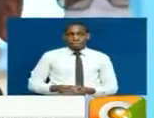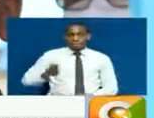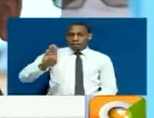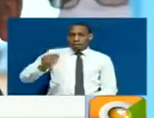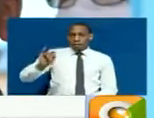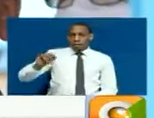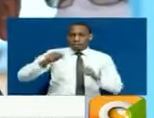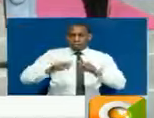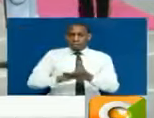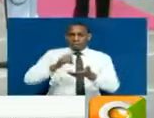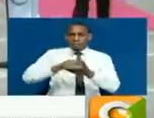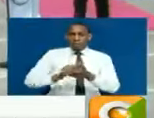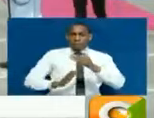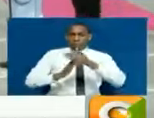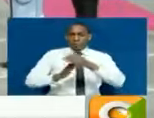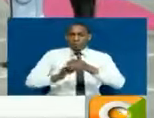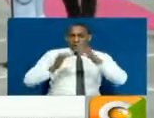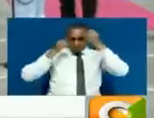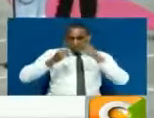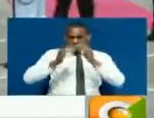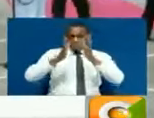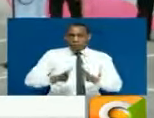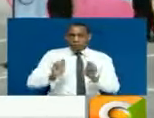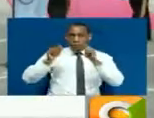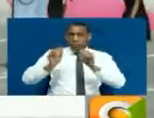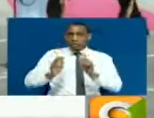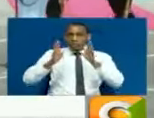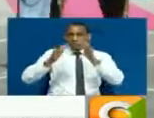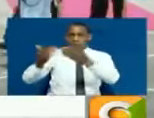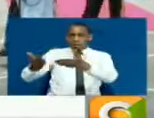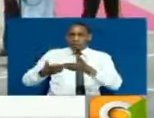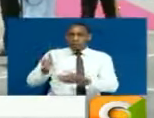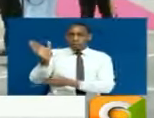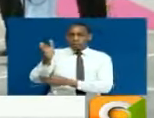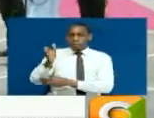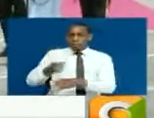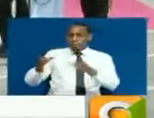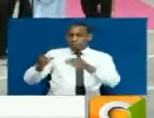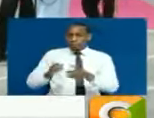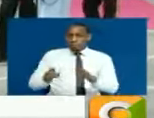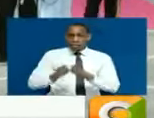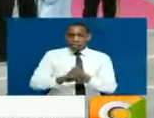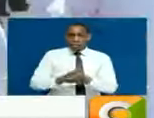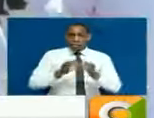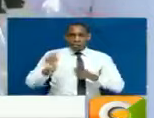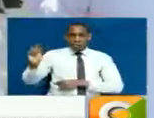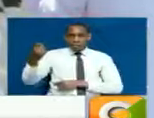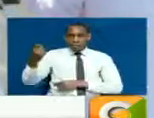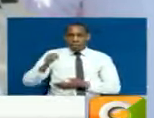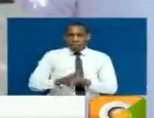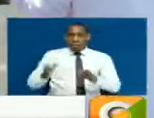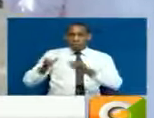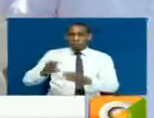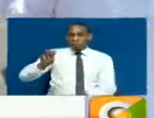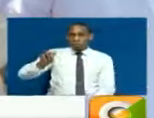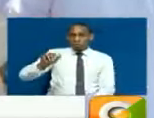Badi leo alikuwa miongoni mwa maafisa wakuu wa kijeshi waliohudhuria hafla ya kupokezwa bendera ya kikosi na ile ya rais, kikosi